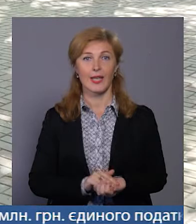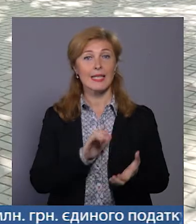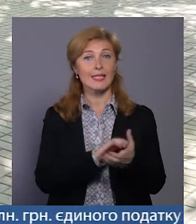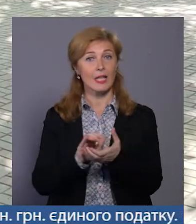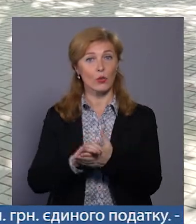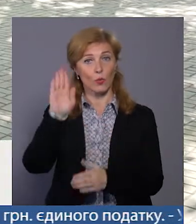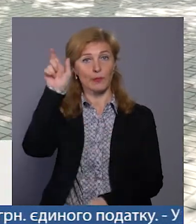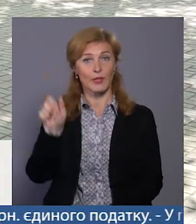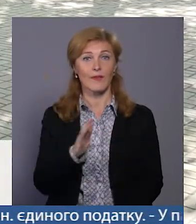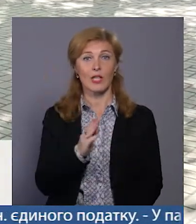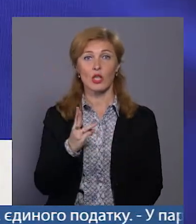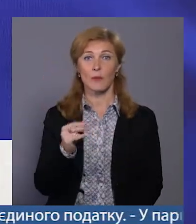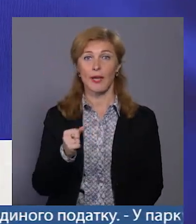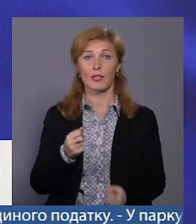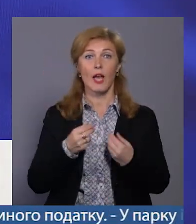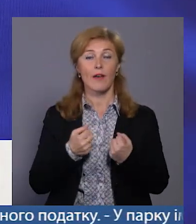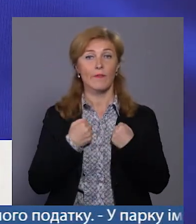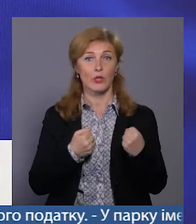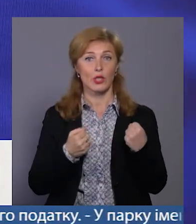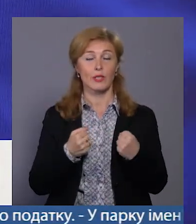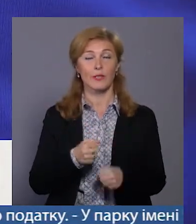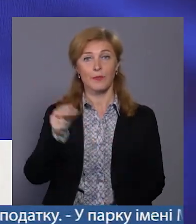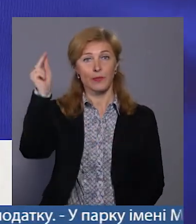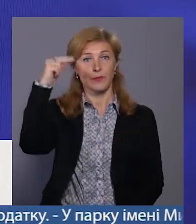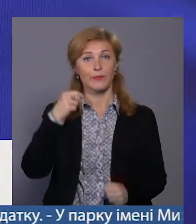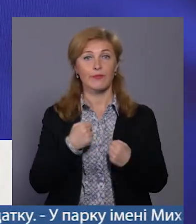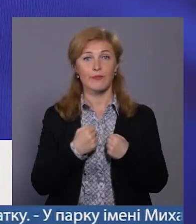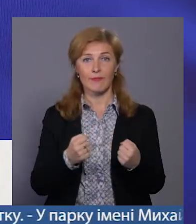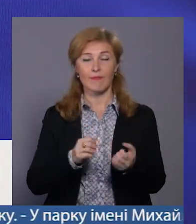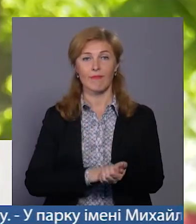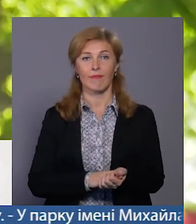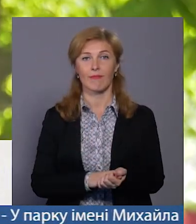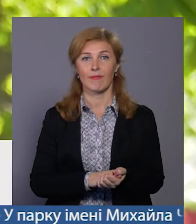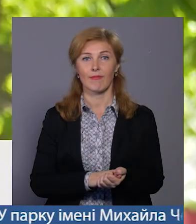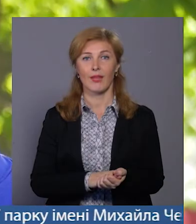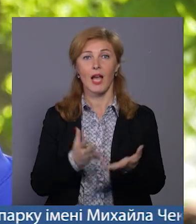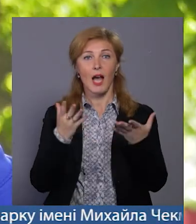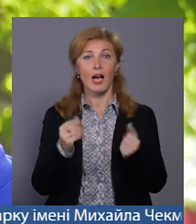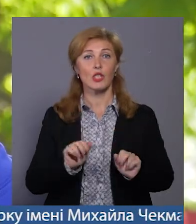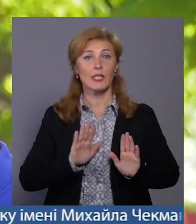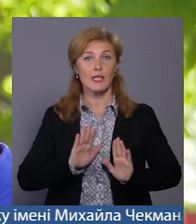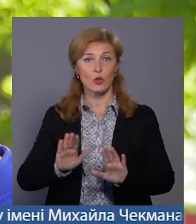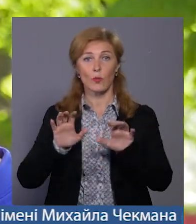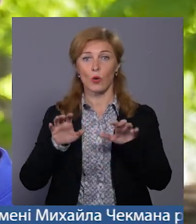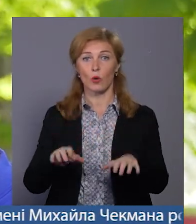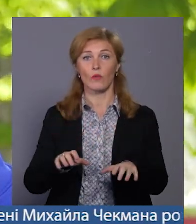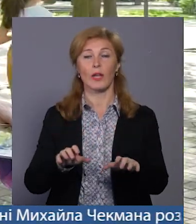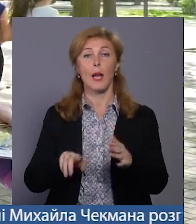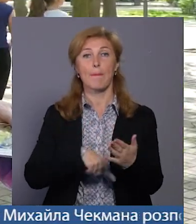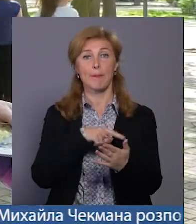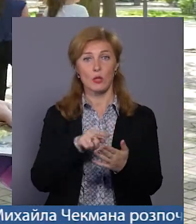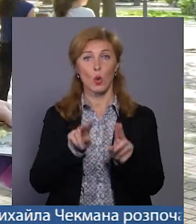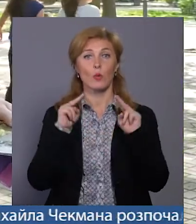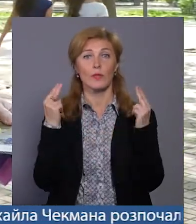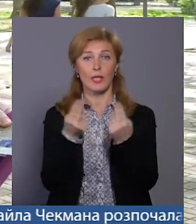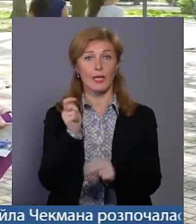Знайомтеся, Віталій Шкарпета, вчитель фізичної культури Хмельницького колегіуму імені Володимира Козубняка, а ще заступник голови міської федерації бадмінтону.